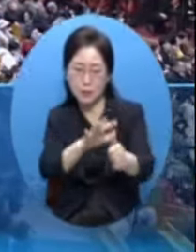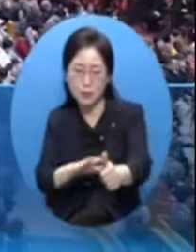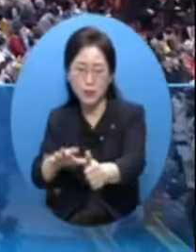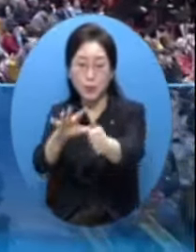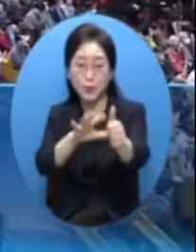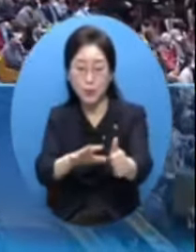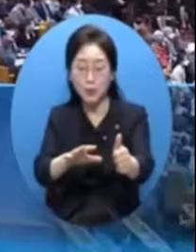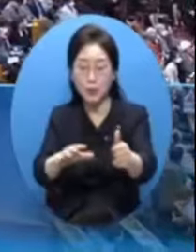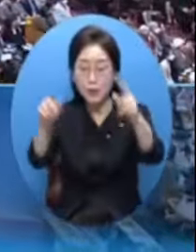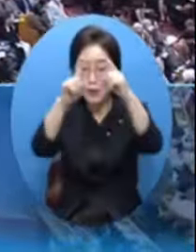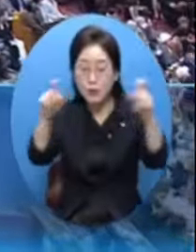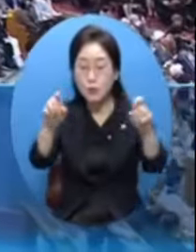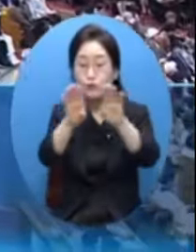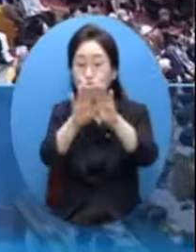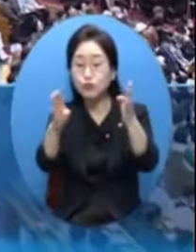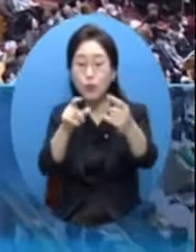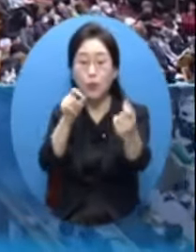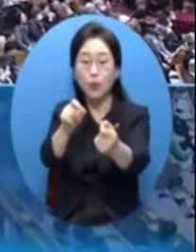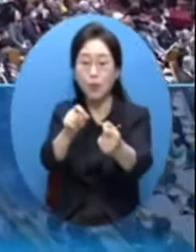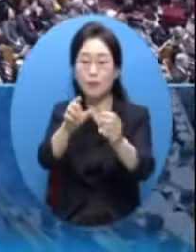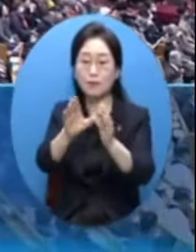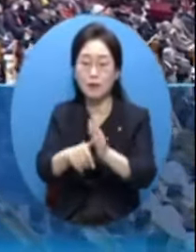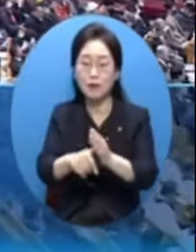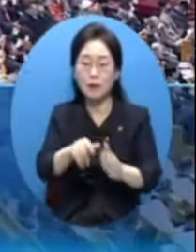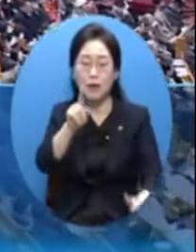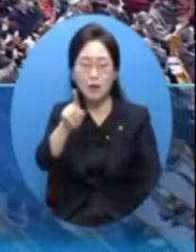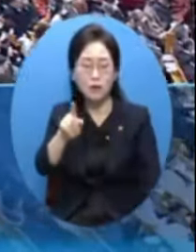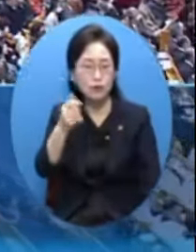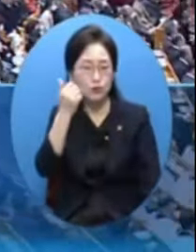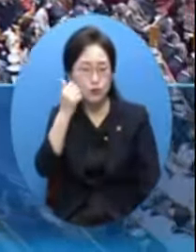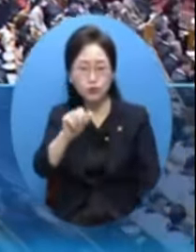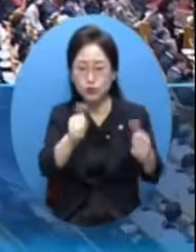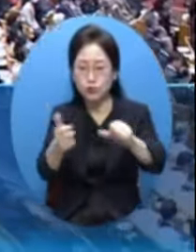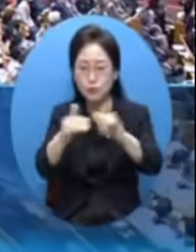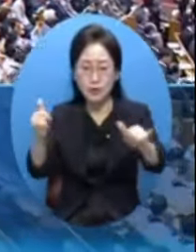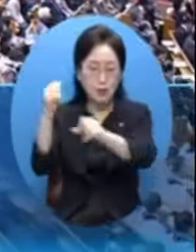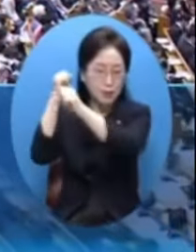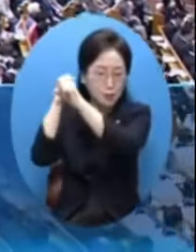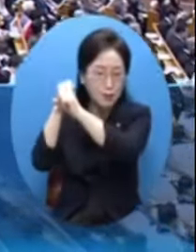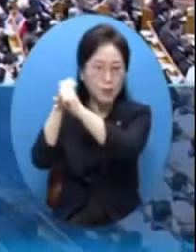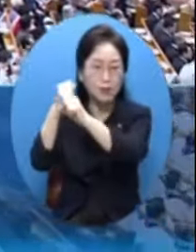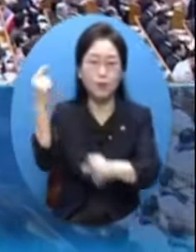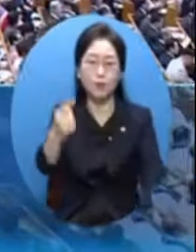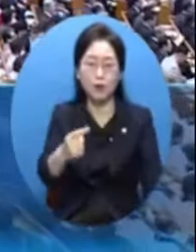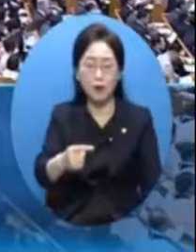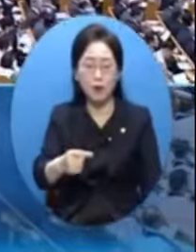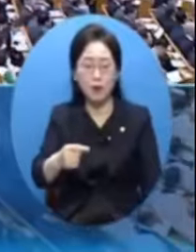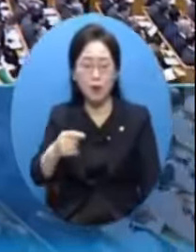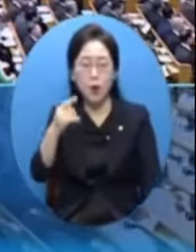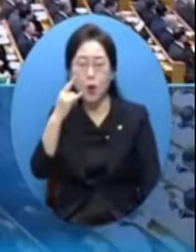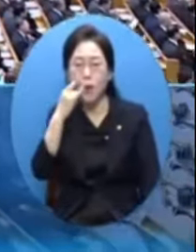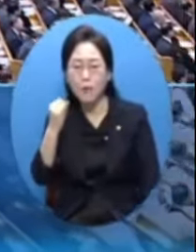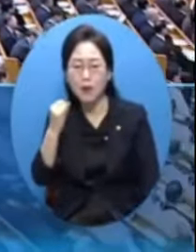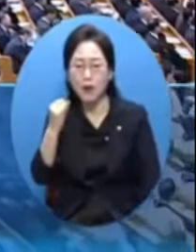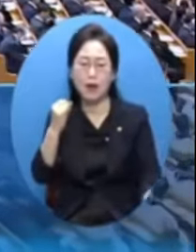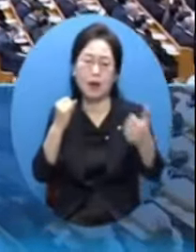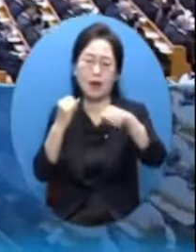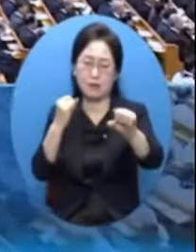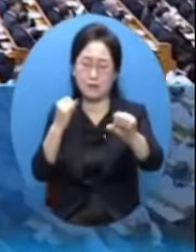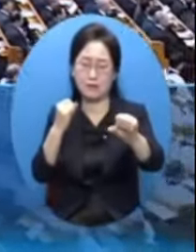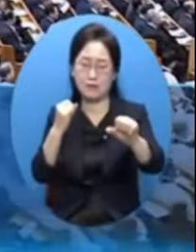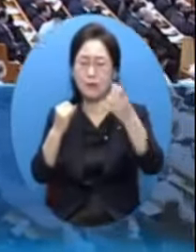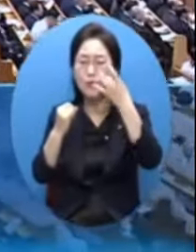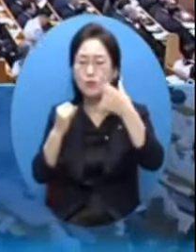성문에 가까이 이르실 때에 한 사람들이 한 죽은 자를 메고 나오니 이는 한 어머니의 독자요 그의